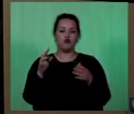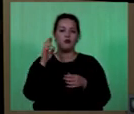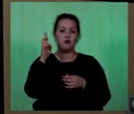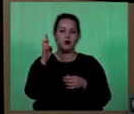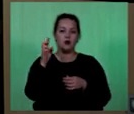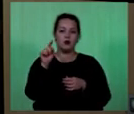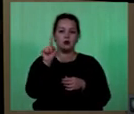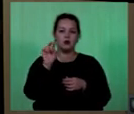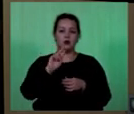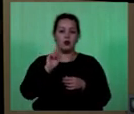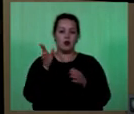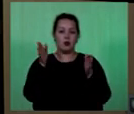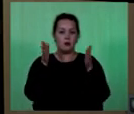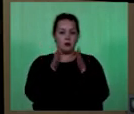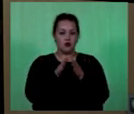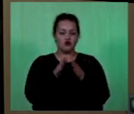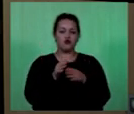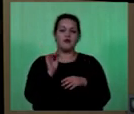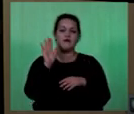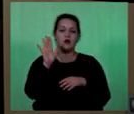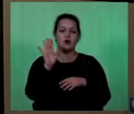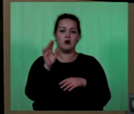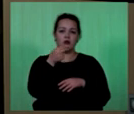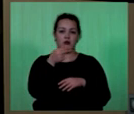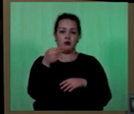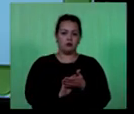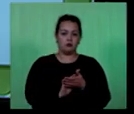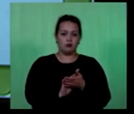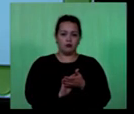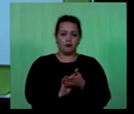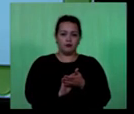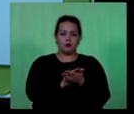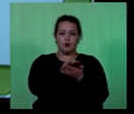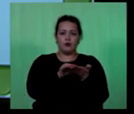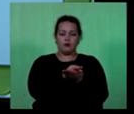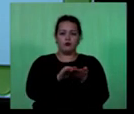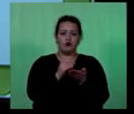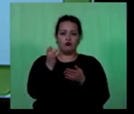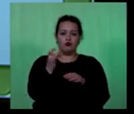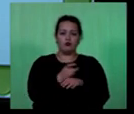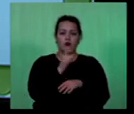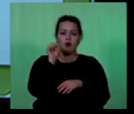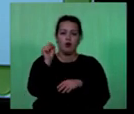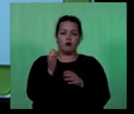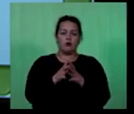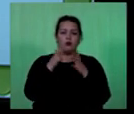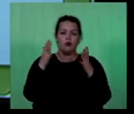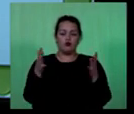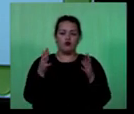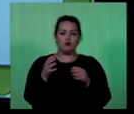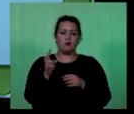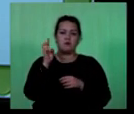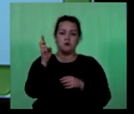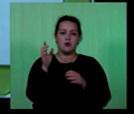знак меньше в равно повторяю еще раз a больше b